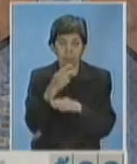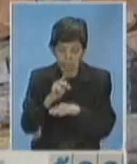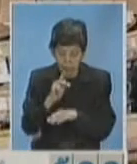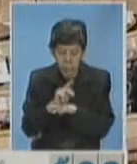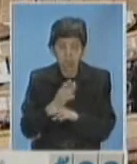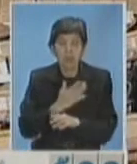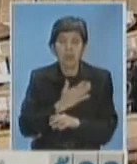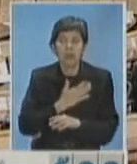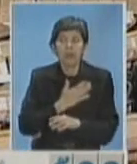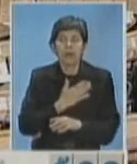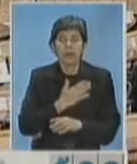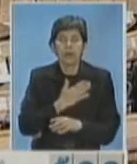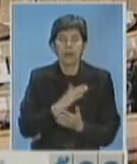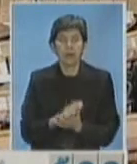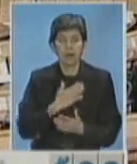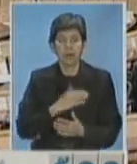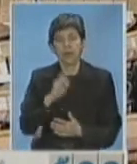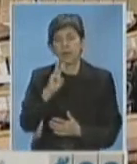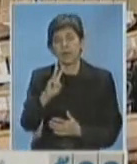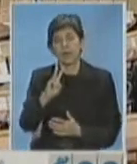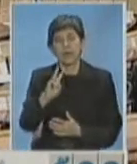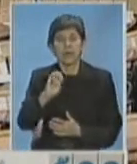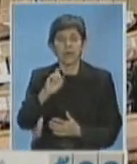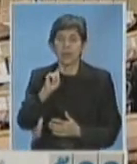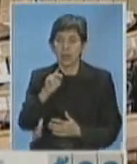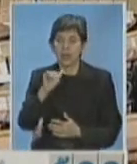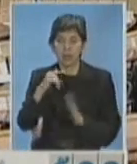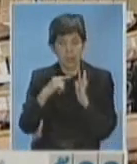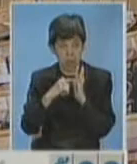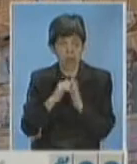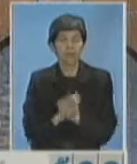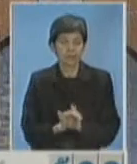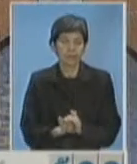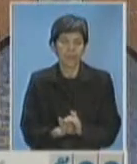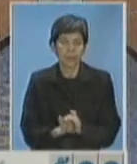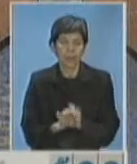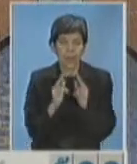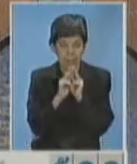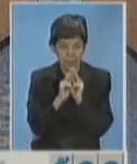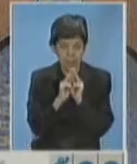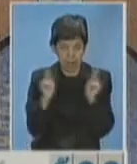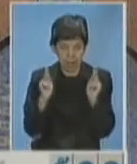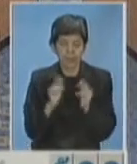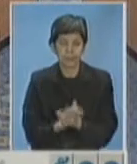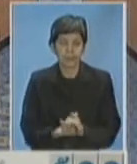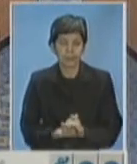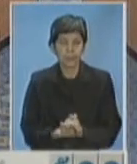กับเรียนท่านประธานที่เคารพผมวิทยาบุญนาศิริในฐานะ กรรมาธิการน